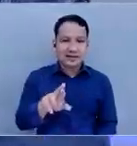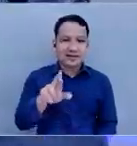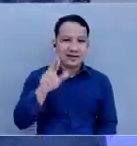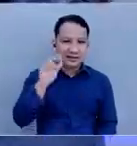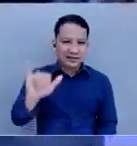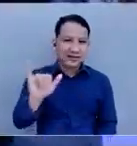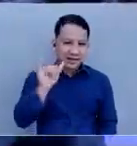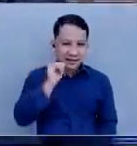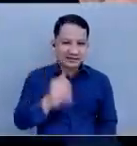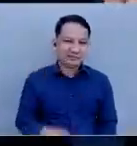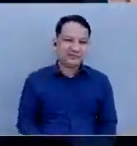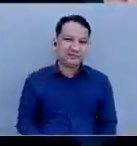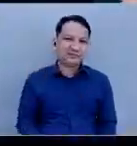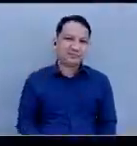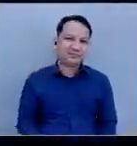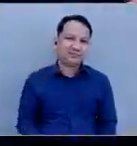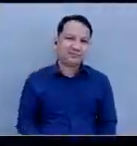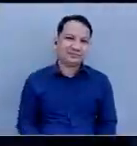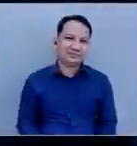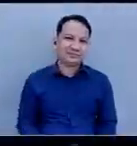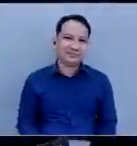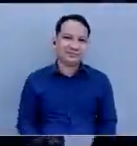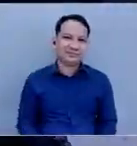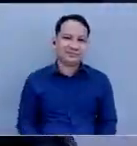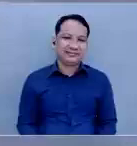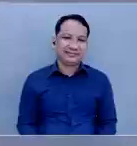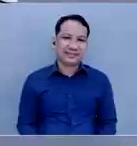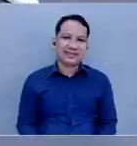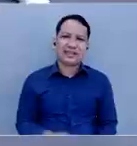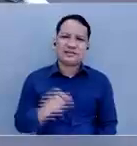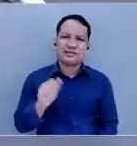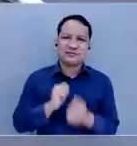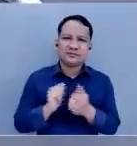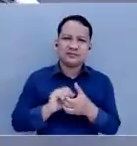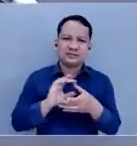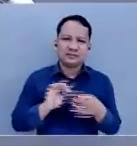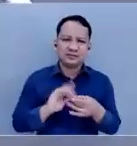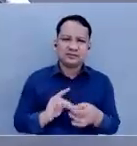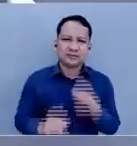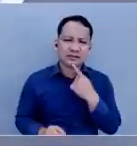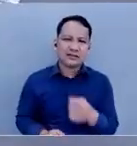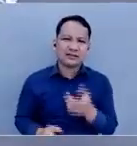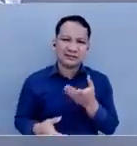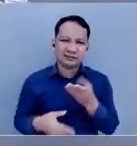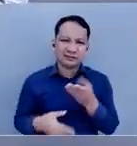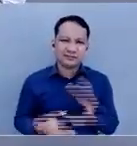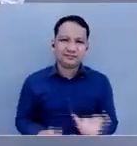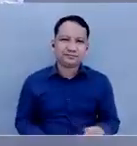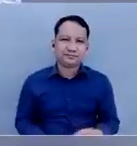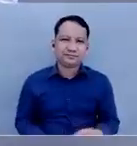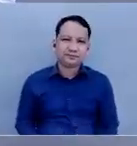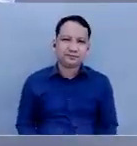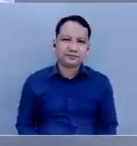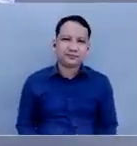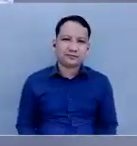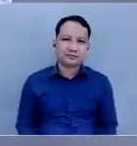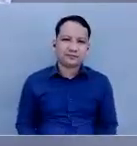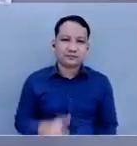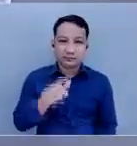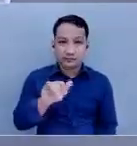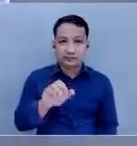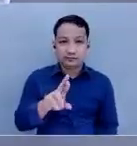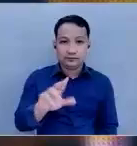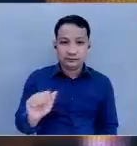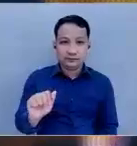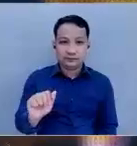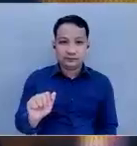Jess! Galing mo na. Yara, ano yung explain? Yara, ang ganda ng pangalan niyo. Yara po ay isang from